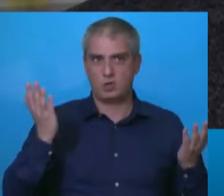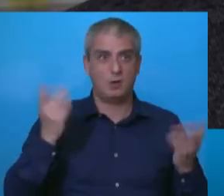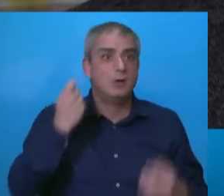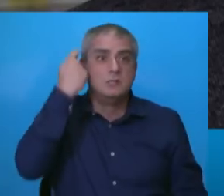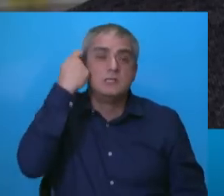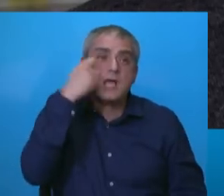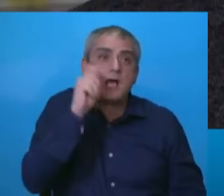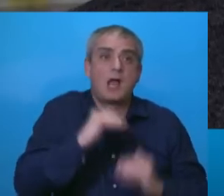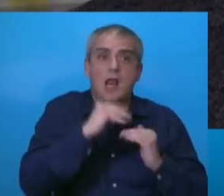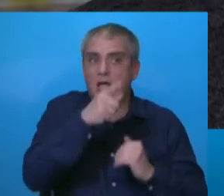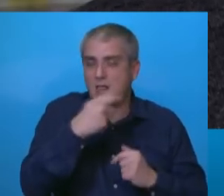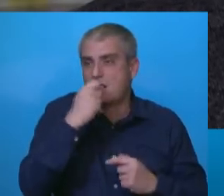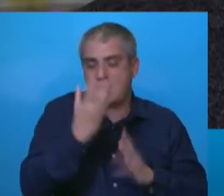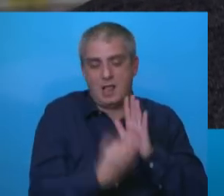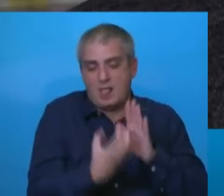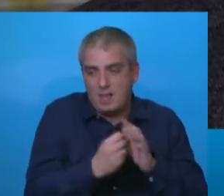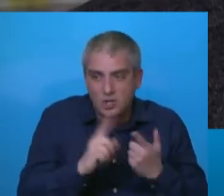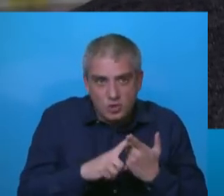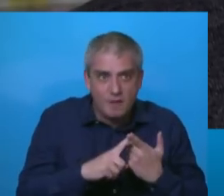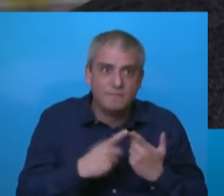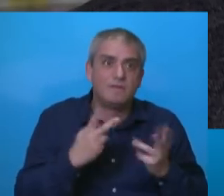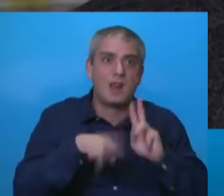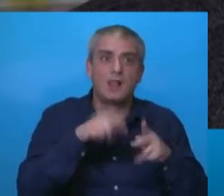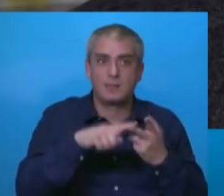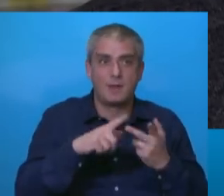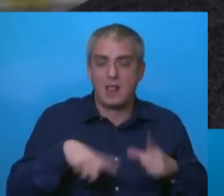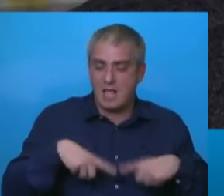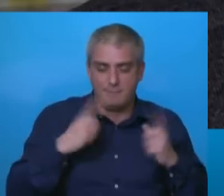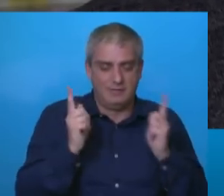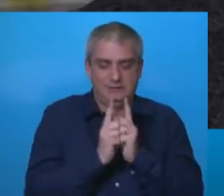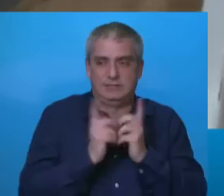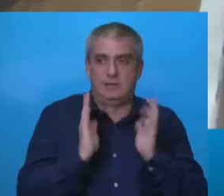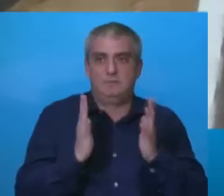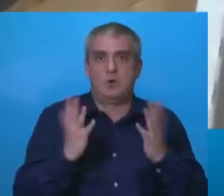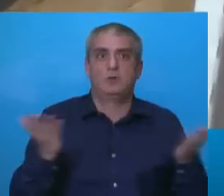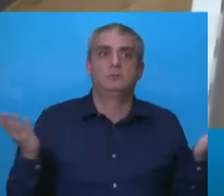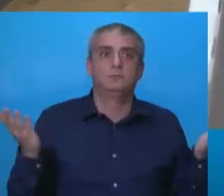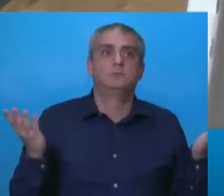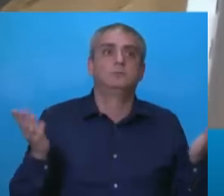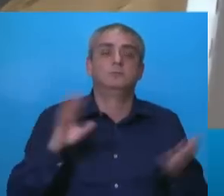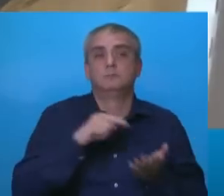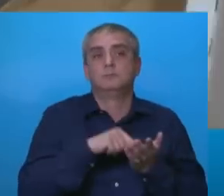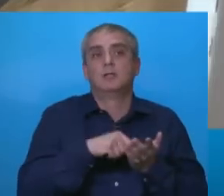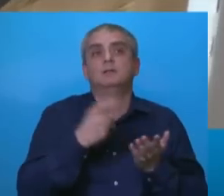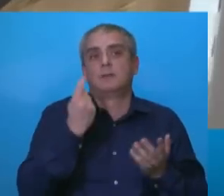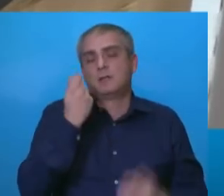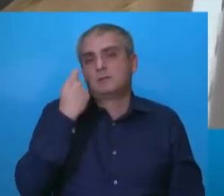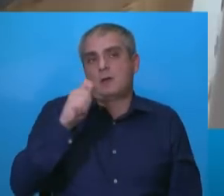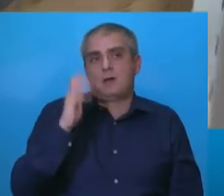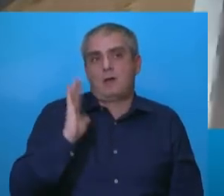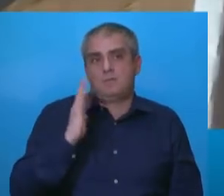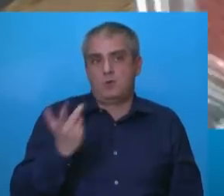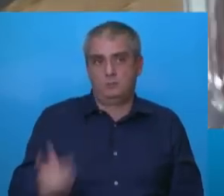מאוד לגדל אותו, יקר מאוד לקטוף אותו, לטפל בו, חיי מדף מאוד מאוד קצרים. בעבור זה המחיר שלו מאוד מאוד